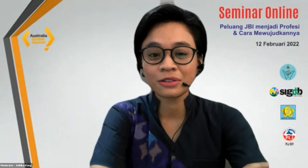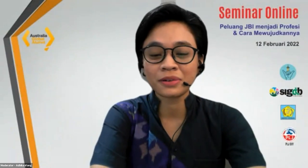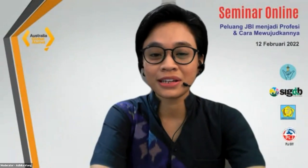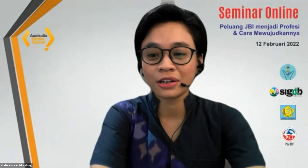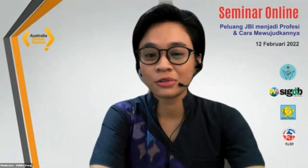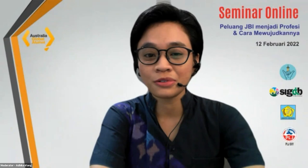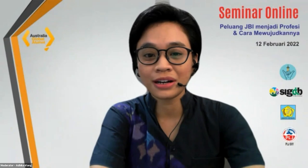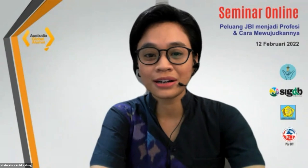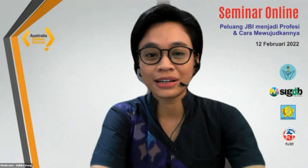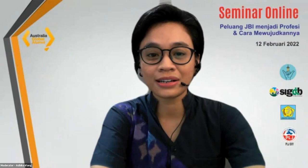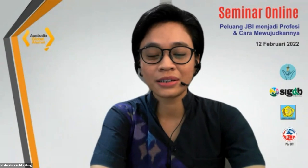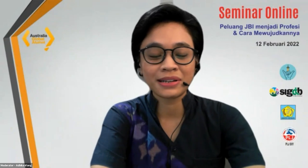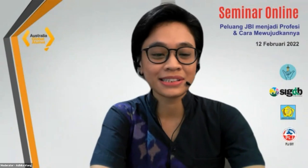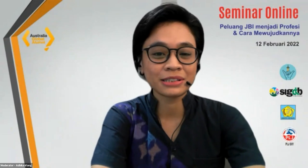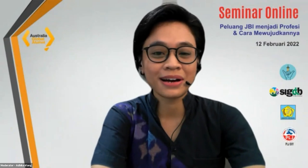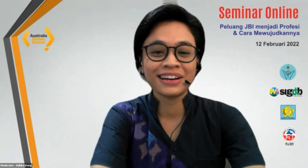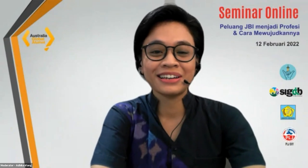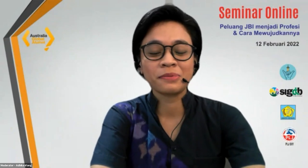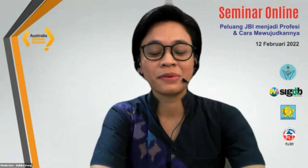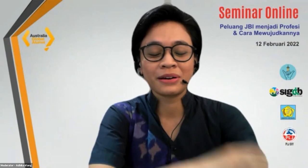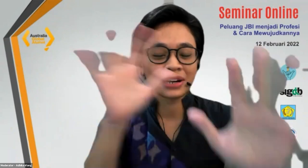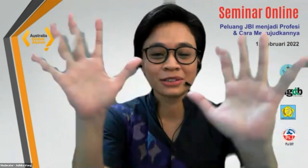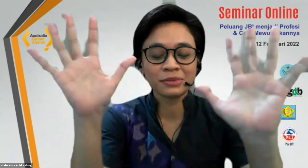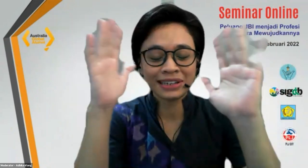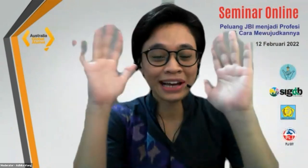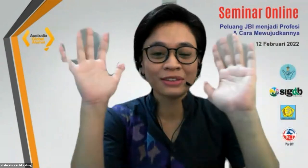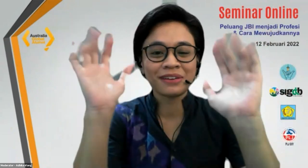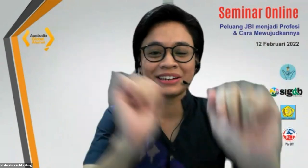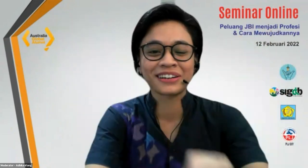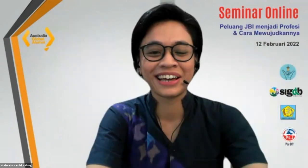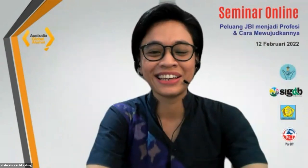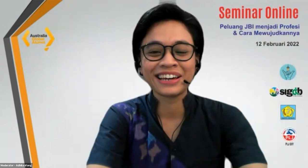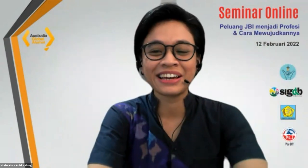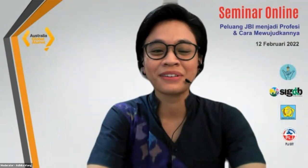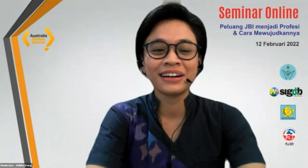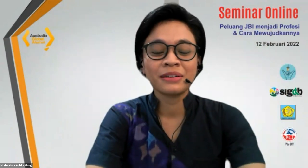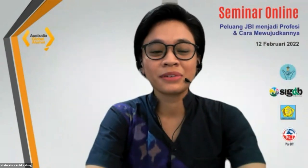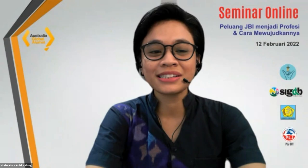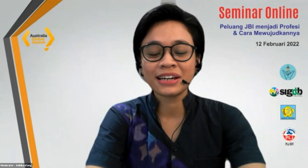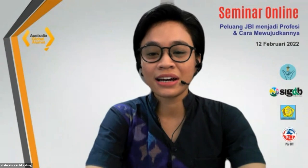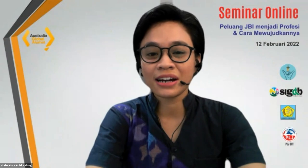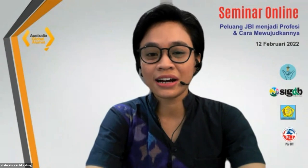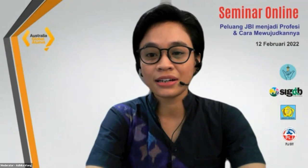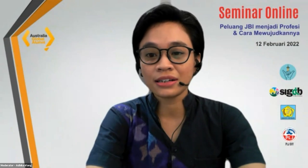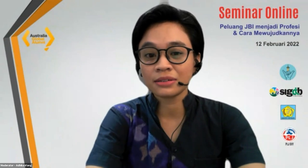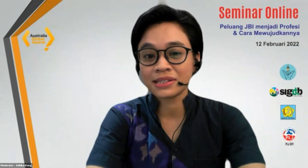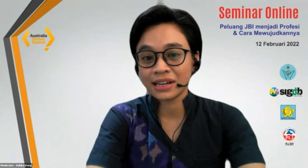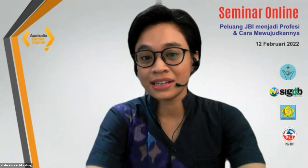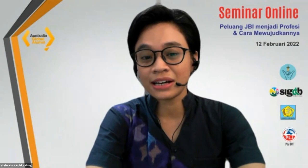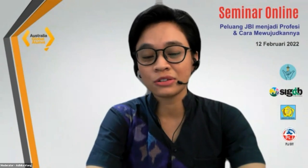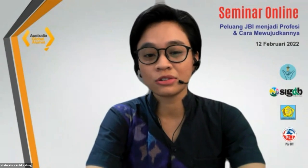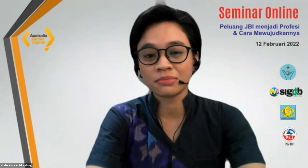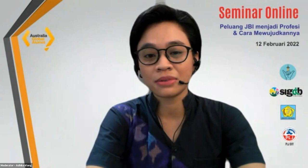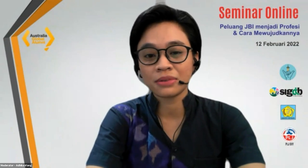kita satu pertanyaan dulu eh Mbak sixma supaya narasumber hendak lupa ini pertanyaannya Apa mungkin saya Arahkan ke